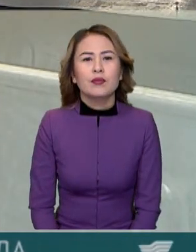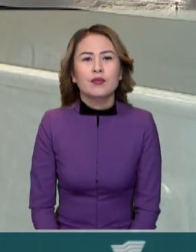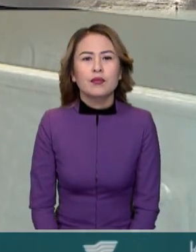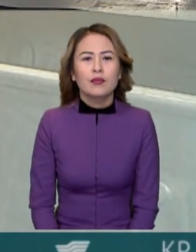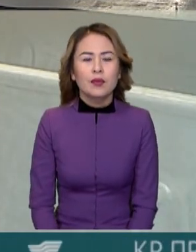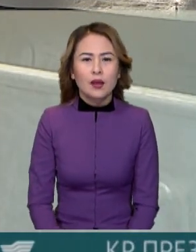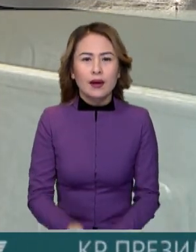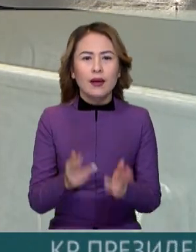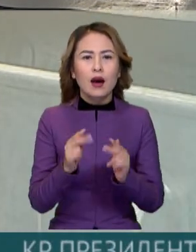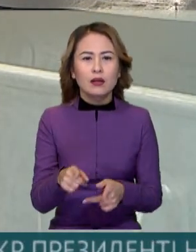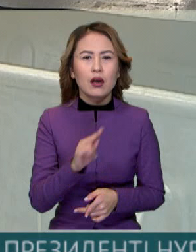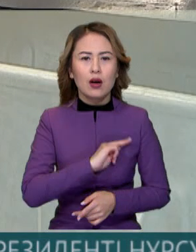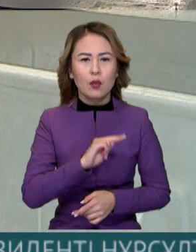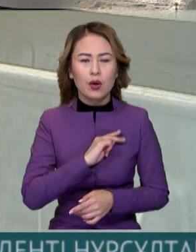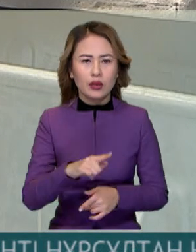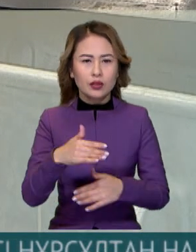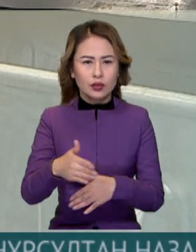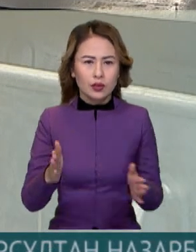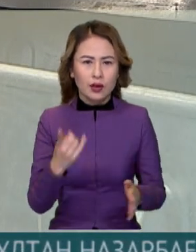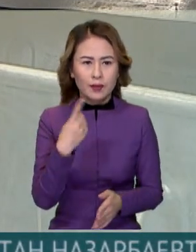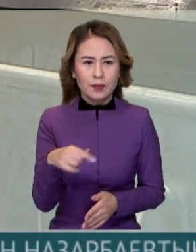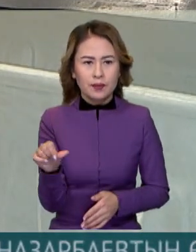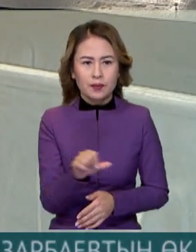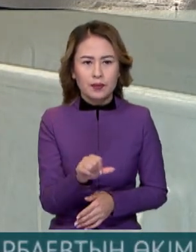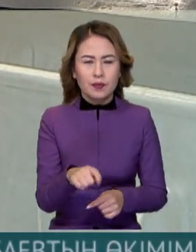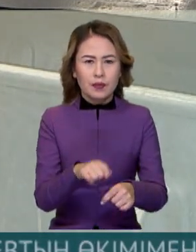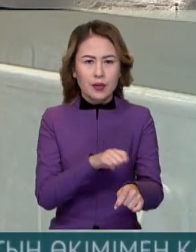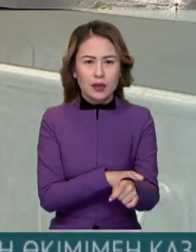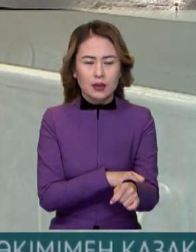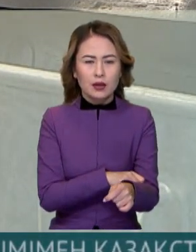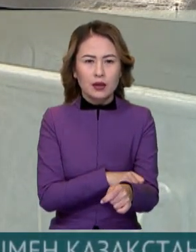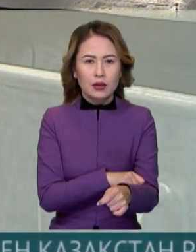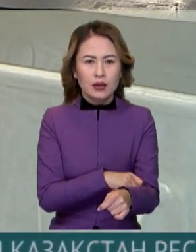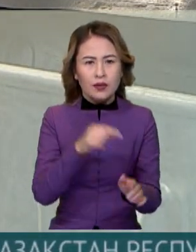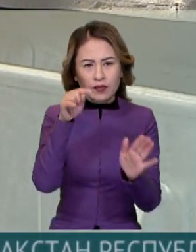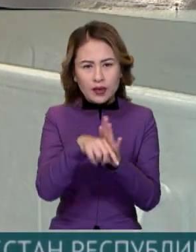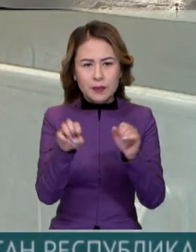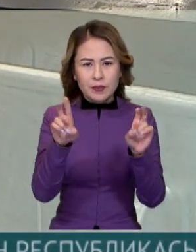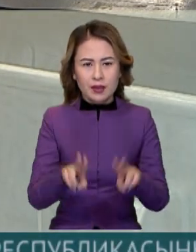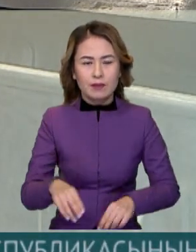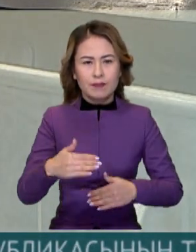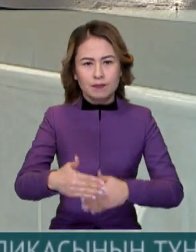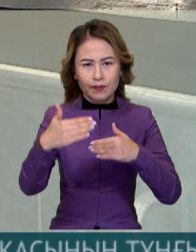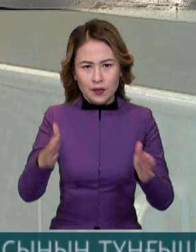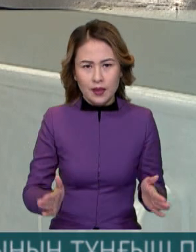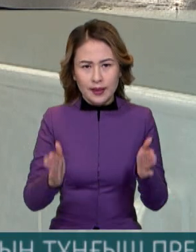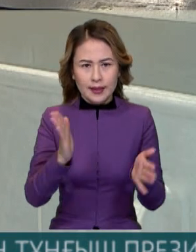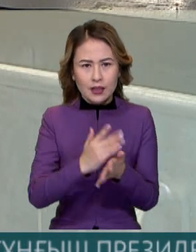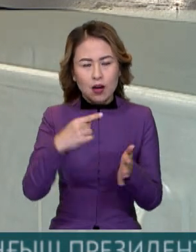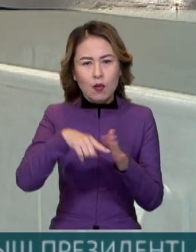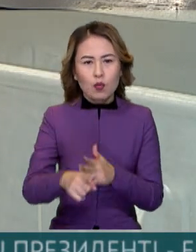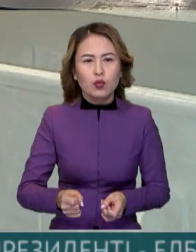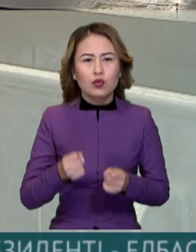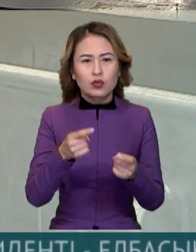Механизмі қалай дейсіздер ғой? Бұл жәшік 1,5 метр жер астына көміледі. Ішінде арнайы қабы бар, барлық қоқыс